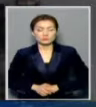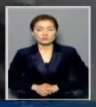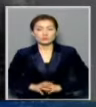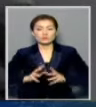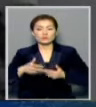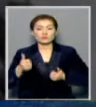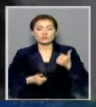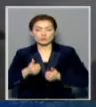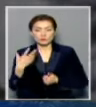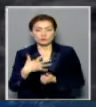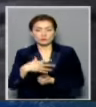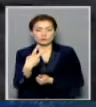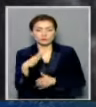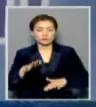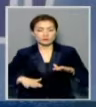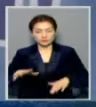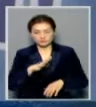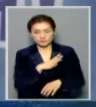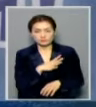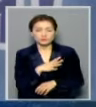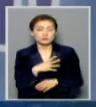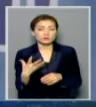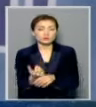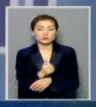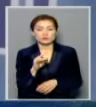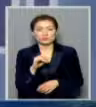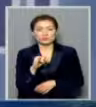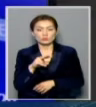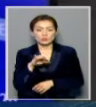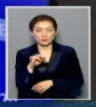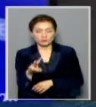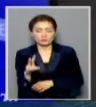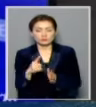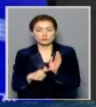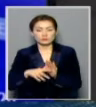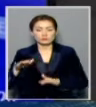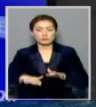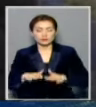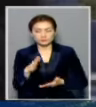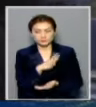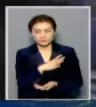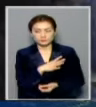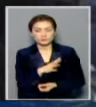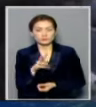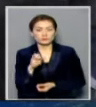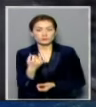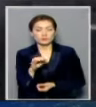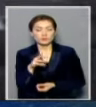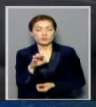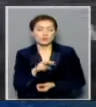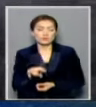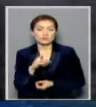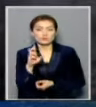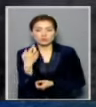Әлем чемпионатында 52 келі салмақ дәрежесінде жерлесіміз Ерлан Қабдолов пен 70 келі салмақ дәрежесінде Неймат Асатов